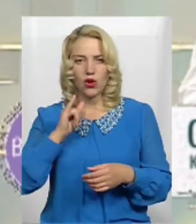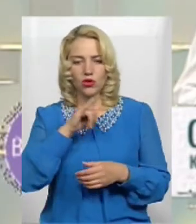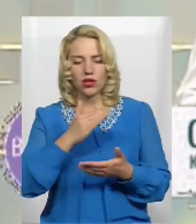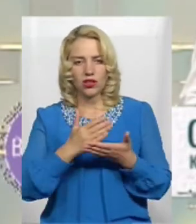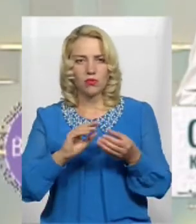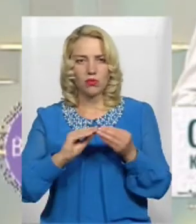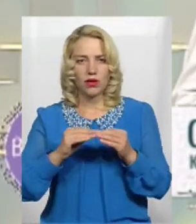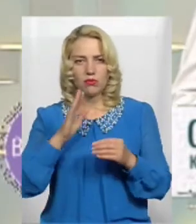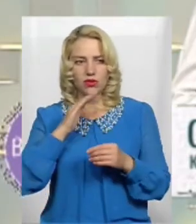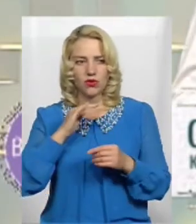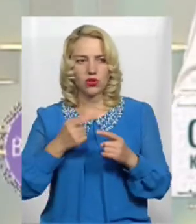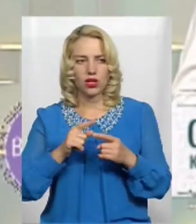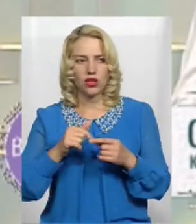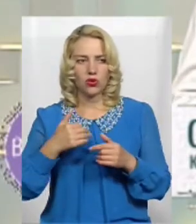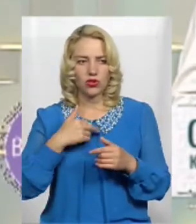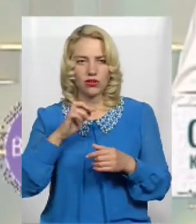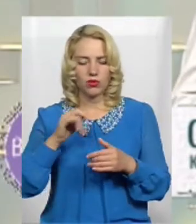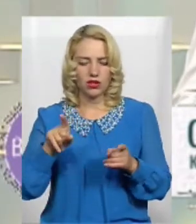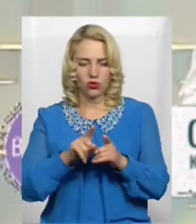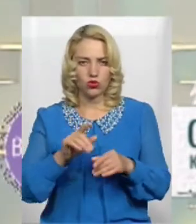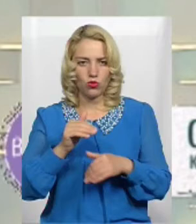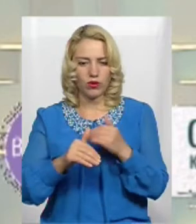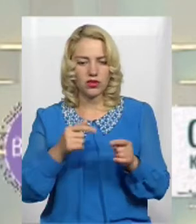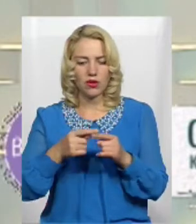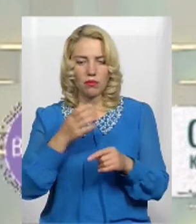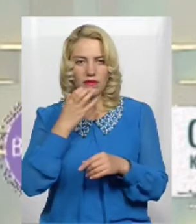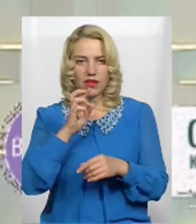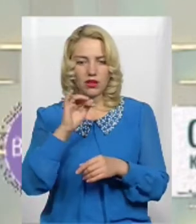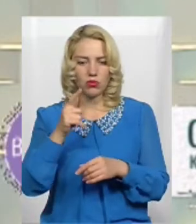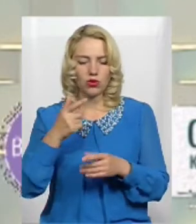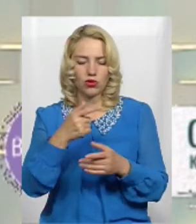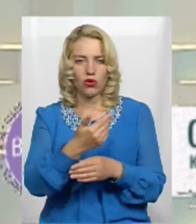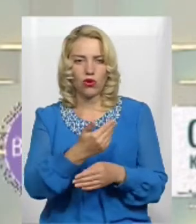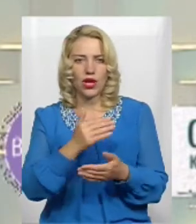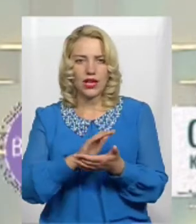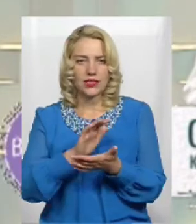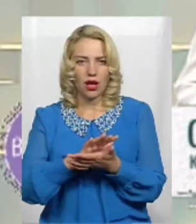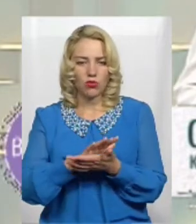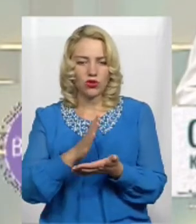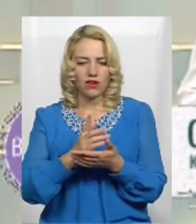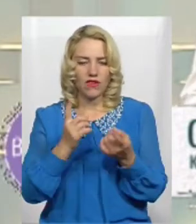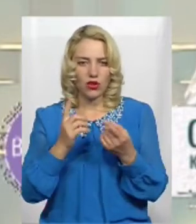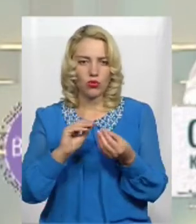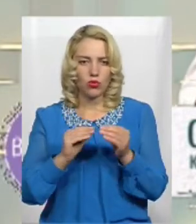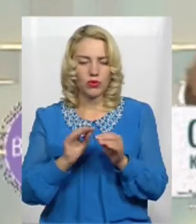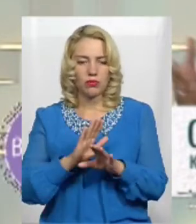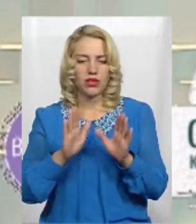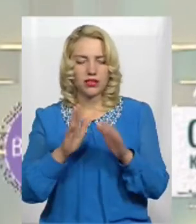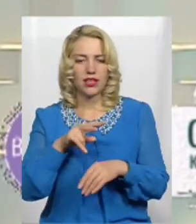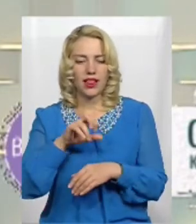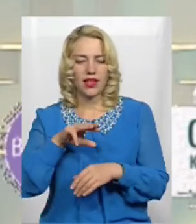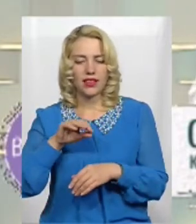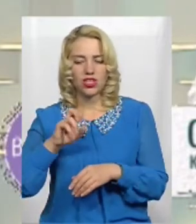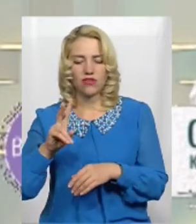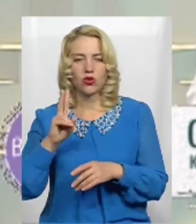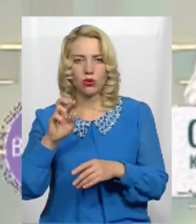що я хотів би, що я хоча б, може, колись скупатися в тому південному Бузі, і тому його забруднення є теж дуже великою, ну, проблемою, не лише для Летичева, а й для тих,